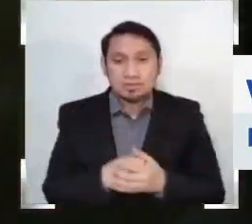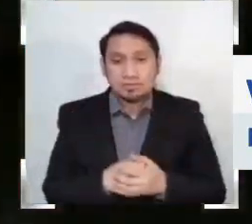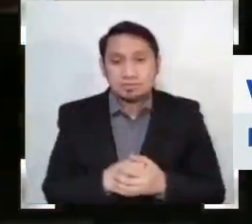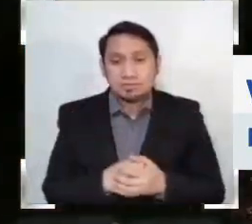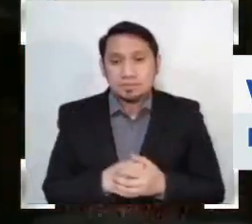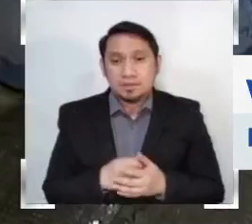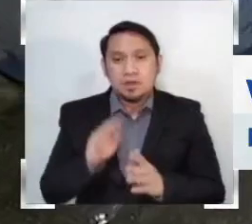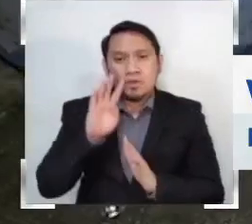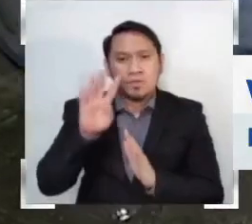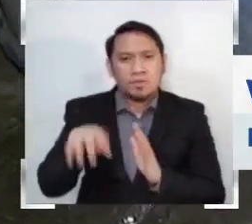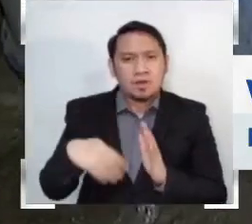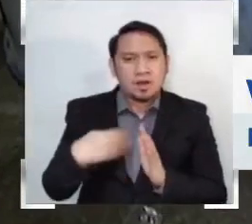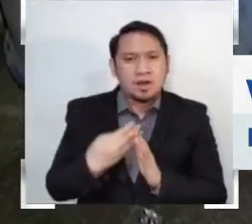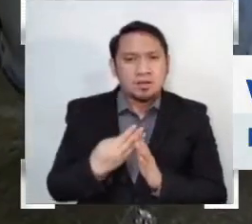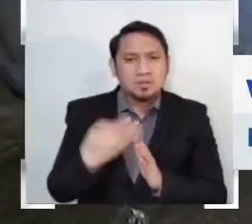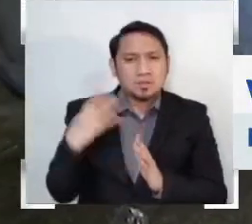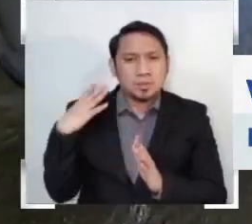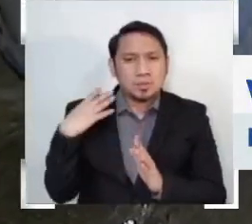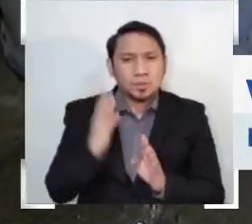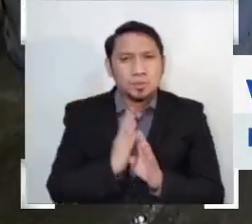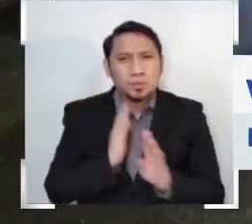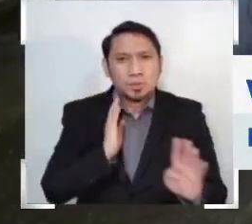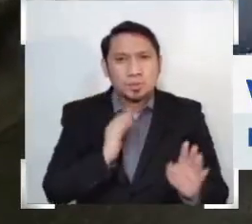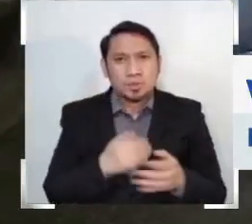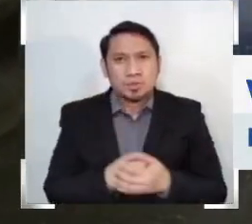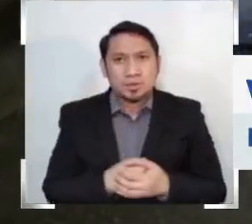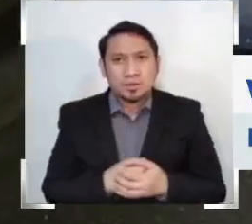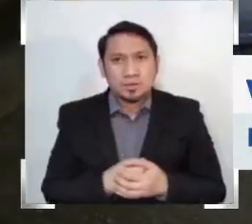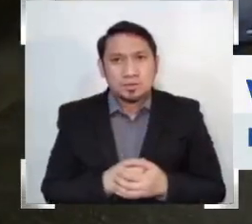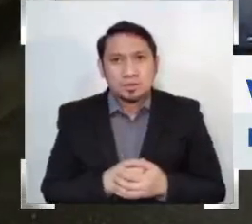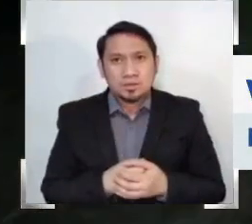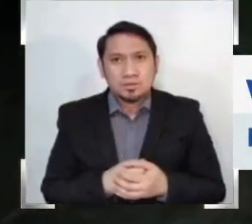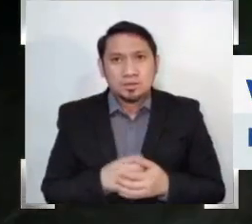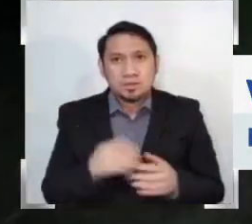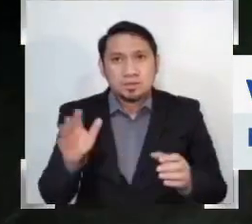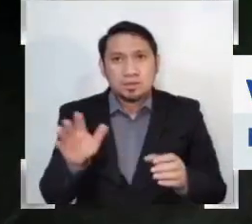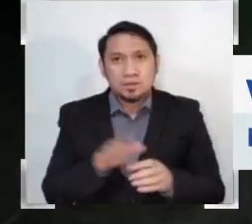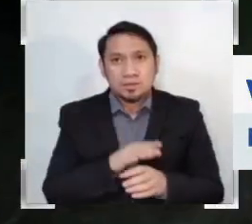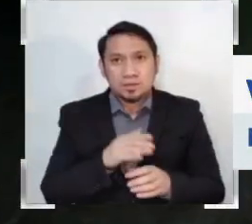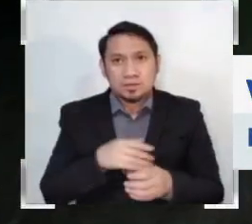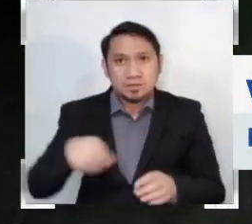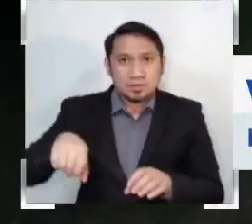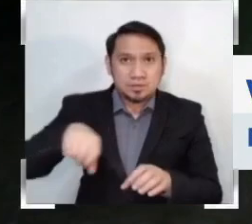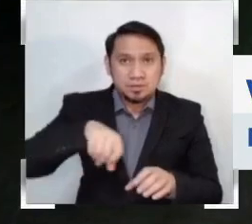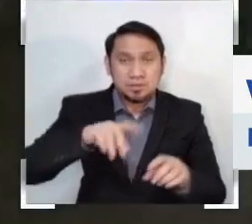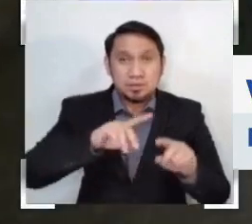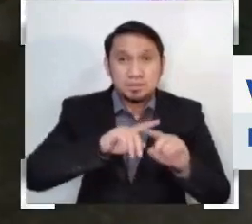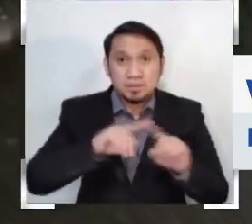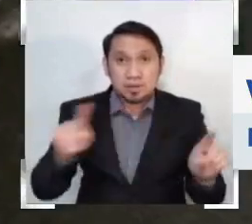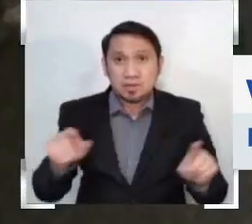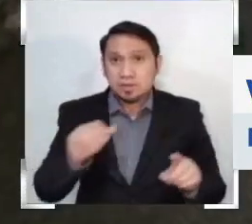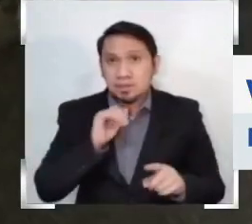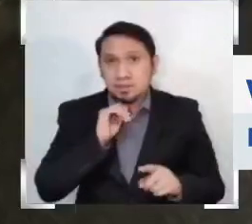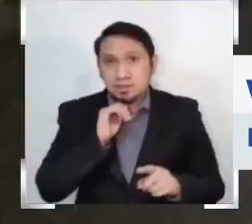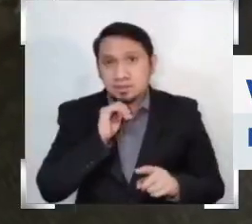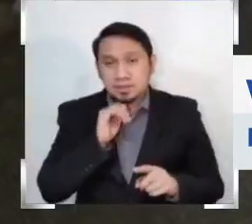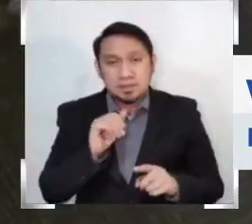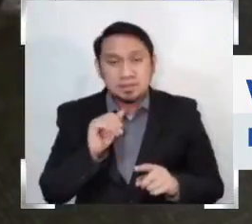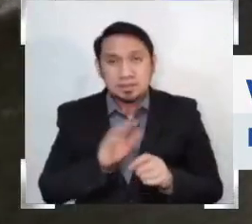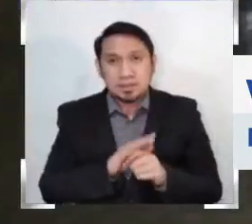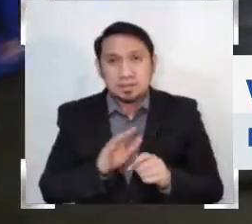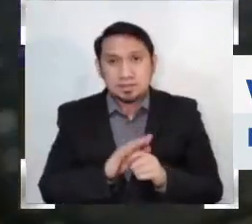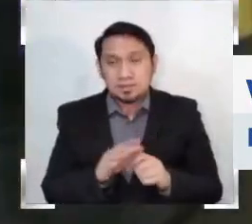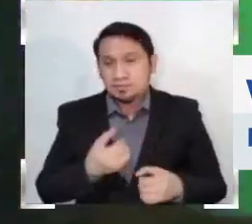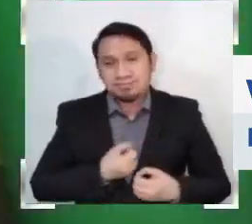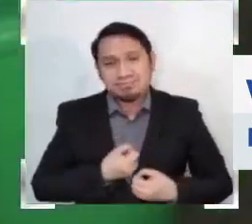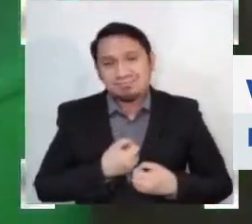sa pila bago napuno ang mga dalang drum. Nakapuno na siya ng mga container, pero hindi pa rin maiwasang maglabas ng sama ng